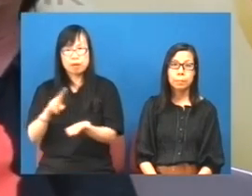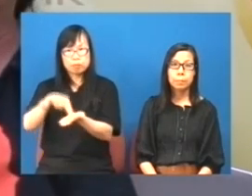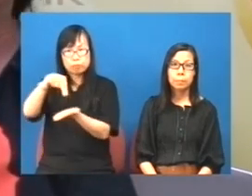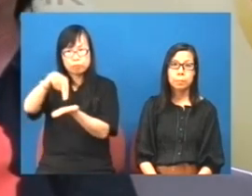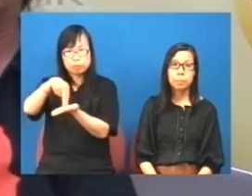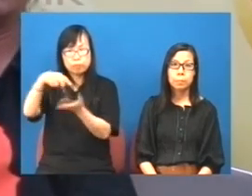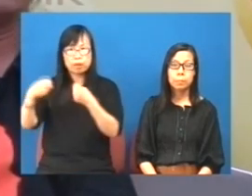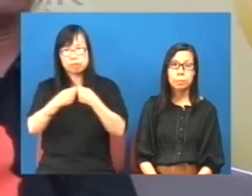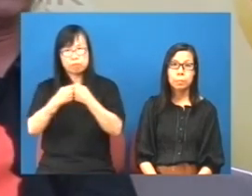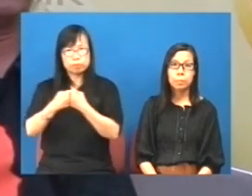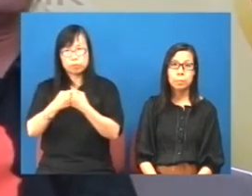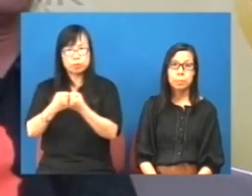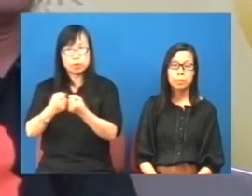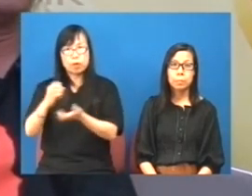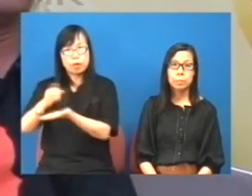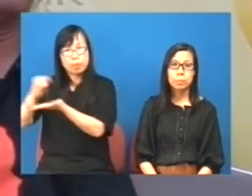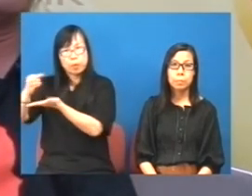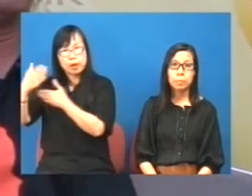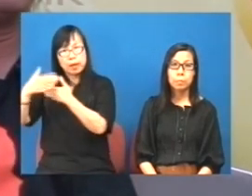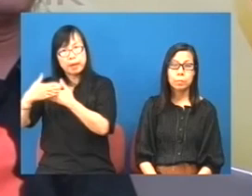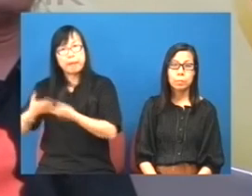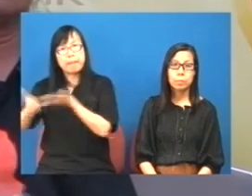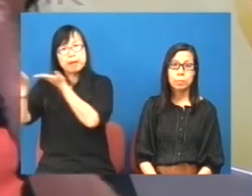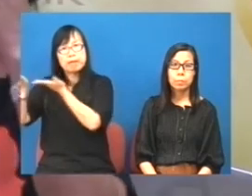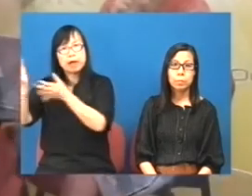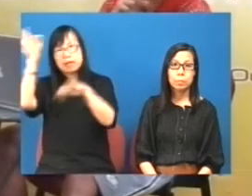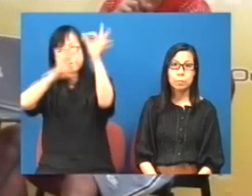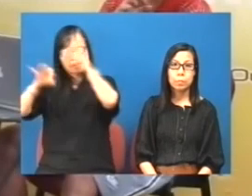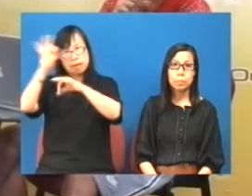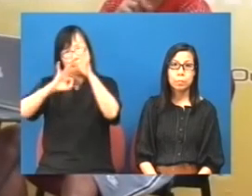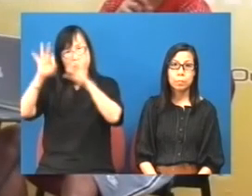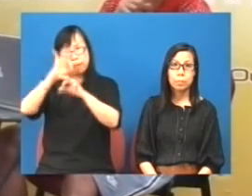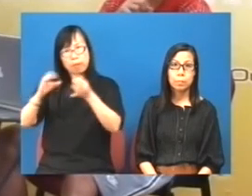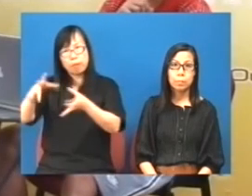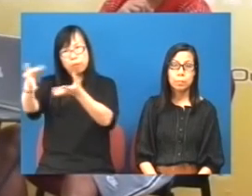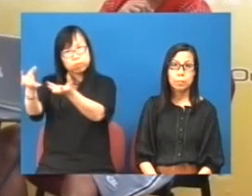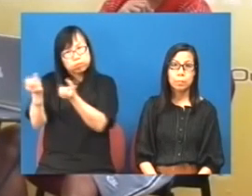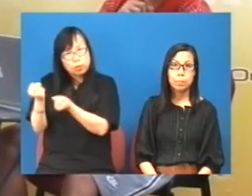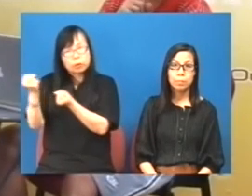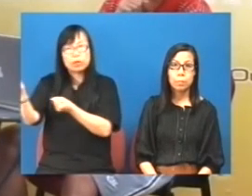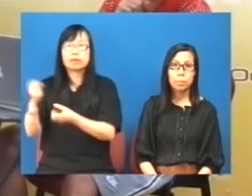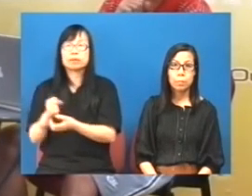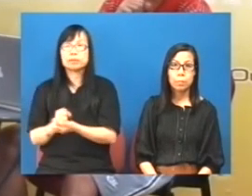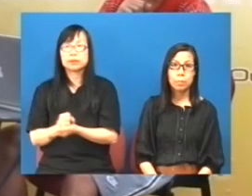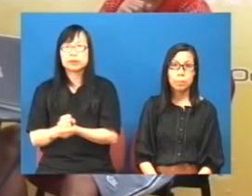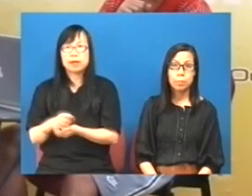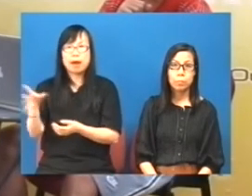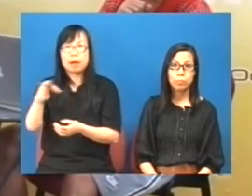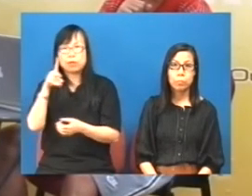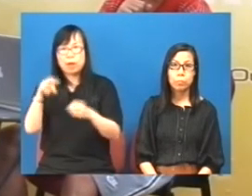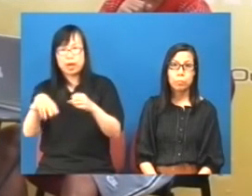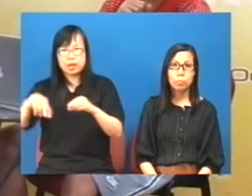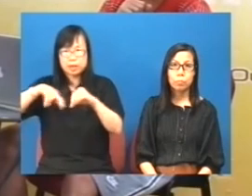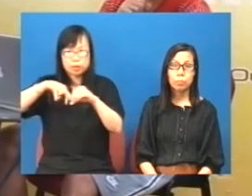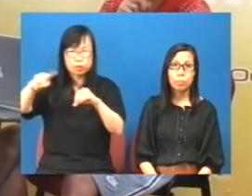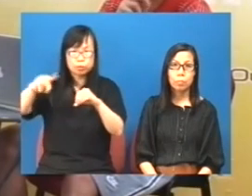戰盃的資格可能就被其他地方拿走了即是又被新加坡拿到因為我這個為何要這樣做呢其實我跟足總會長我